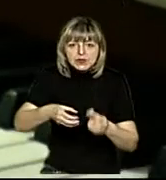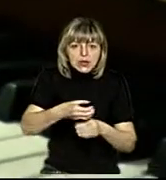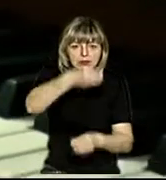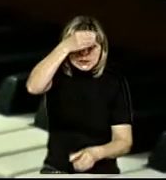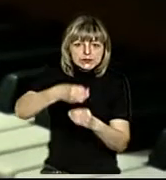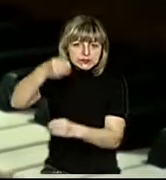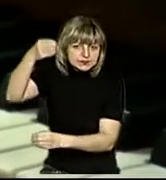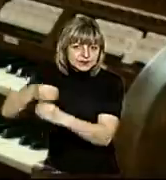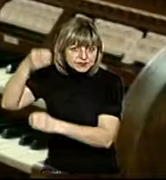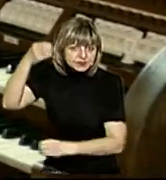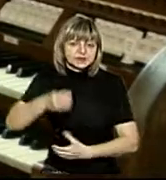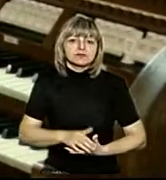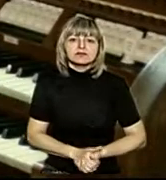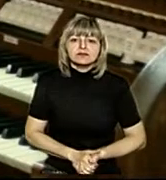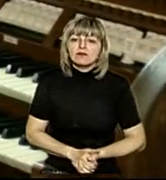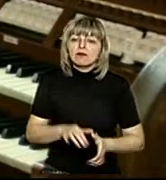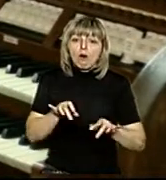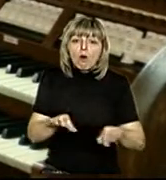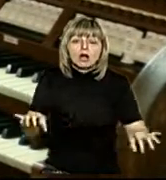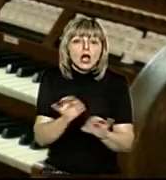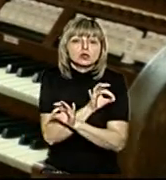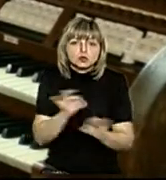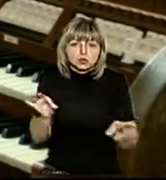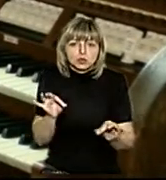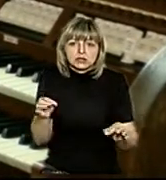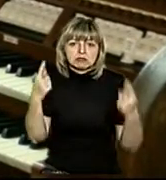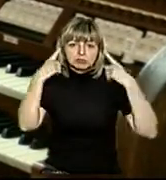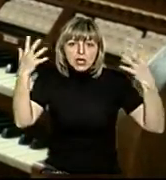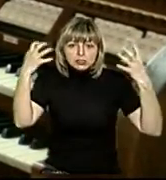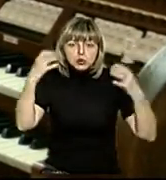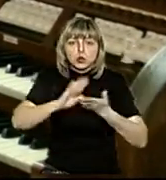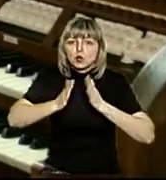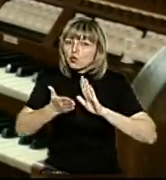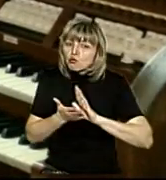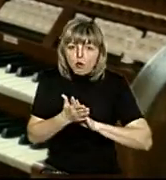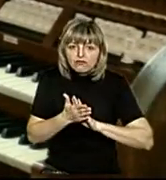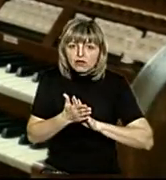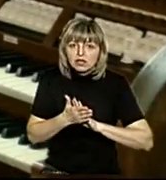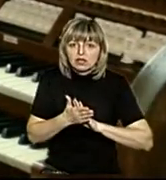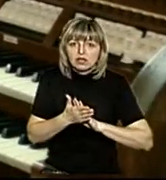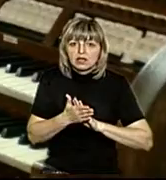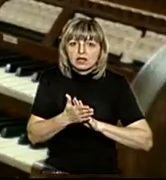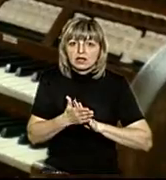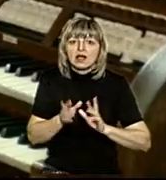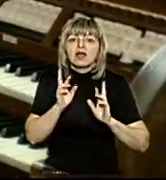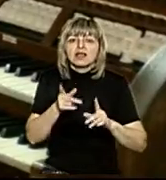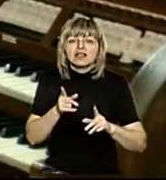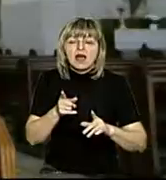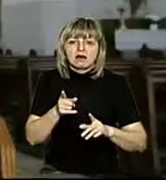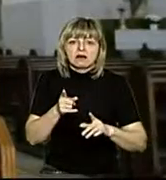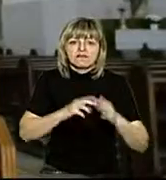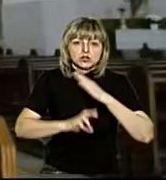інших механізмів включення. Орган чудовий, акустичні умови, можна сказати, як в Домському соборі в